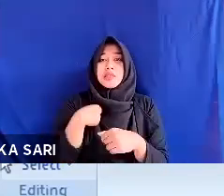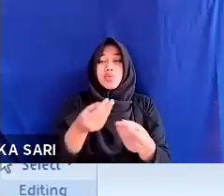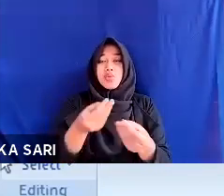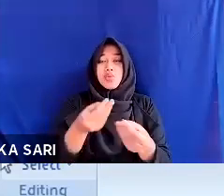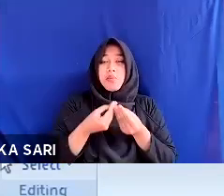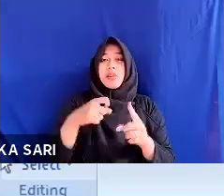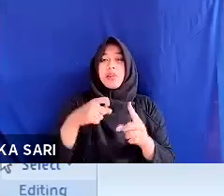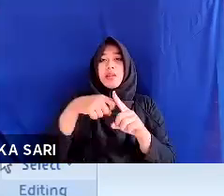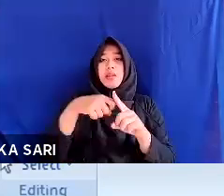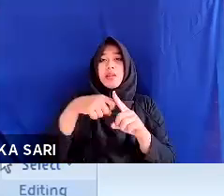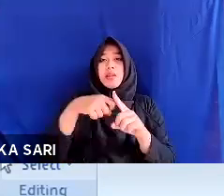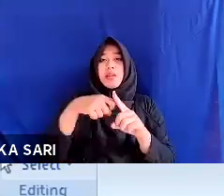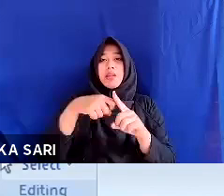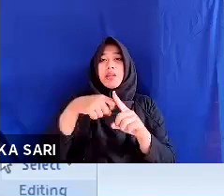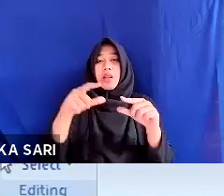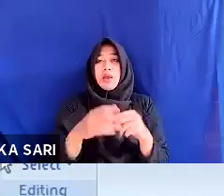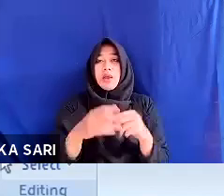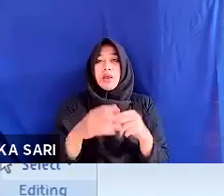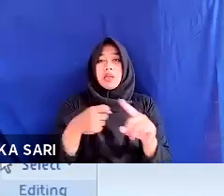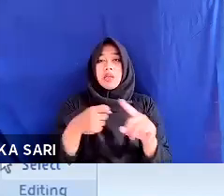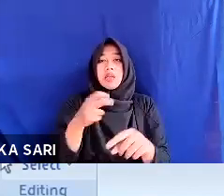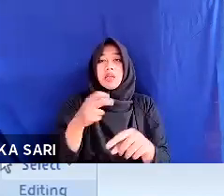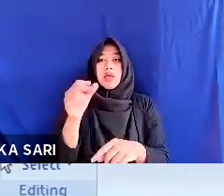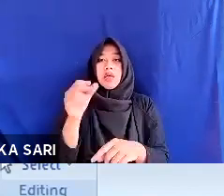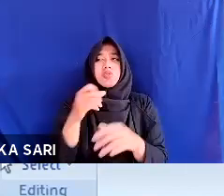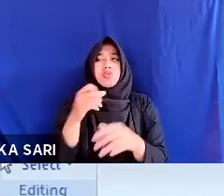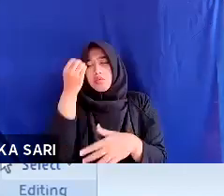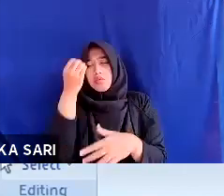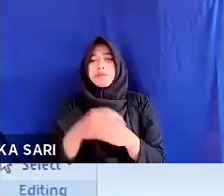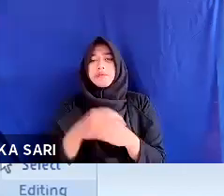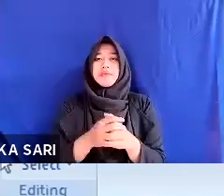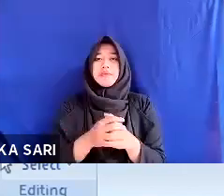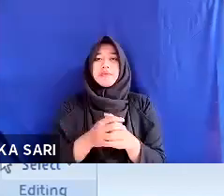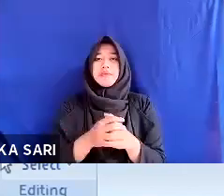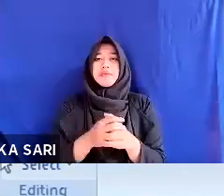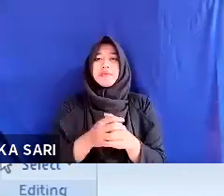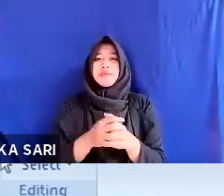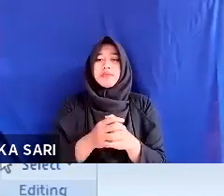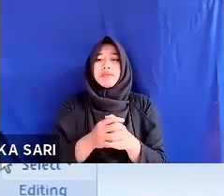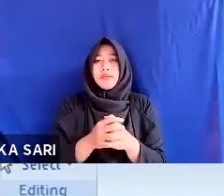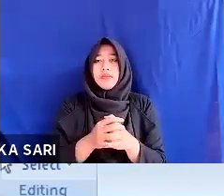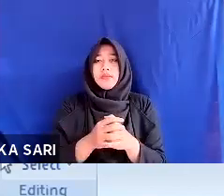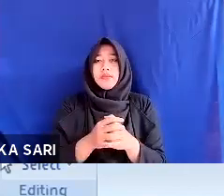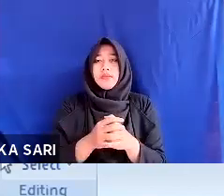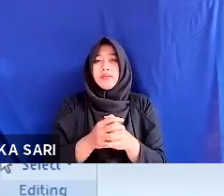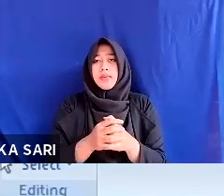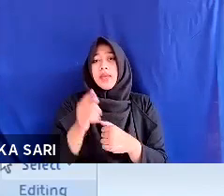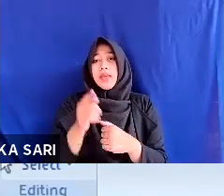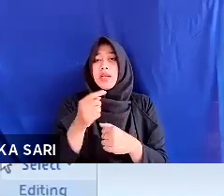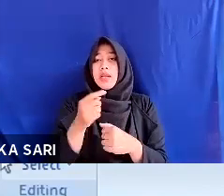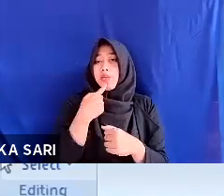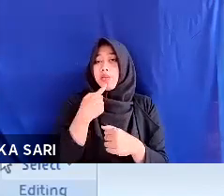dari Romo siapa kemarin ya yang ini mencoba diupayakan terus-menerus sebagai